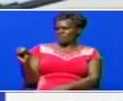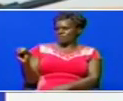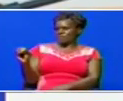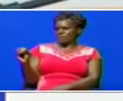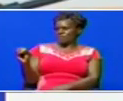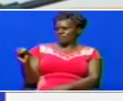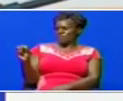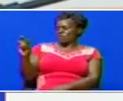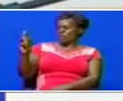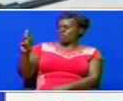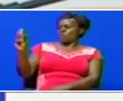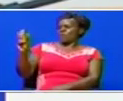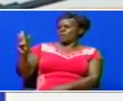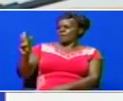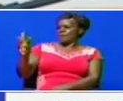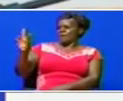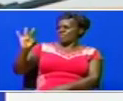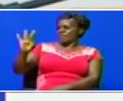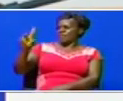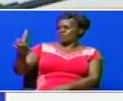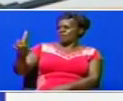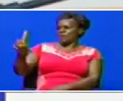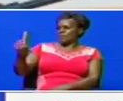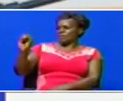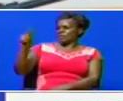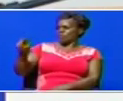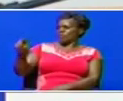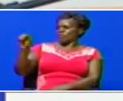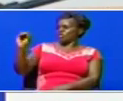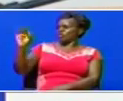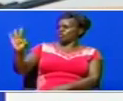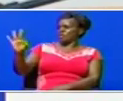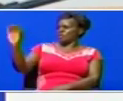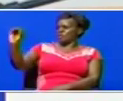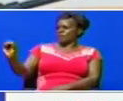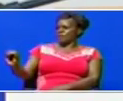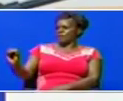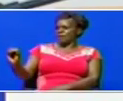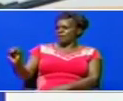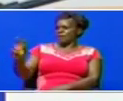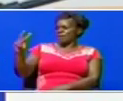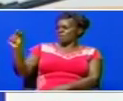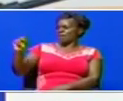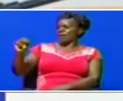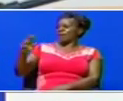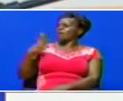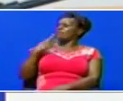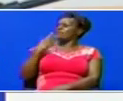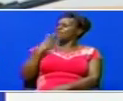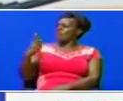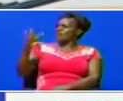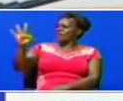Michael Wainaina, 31, 0.03%. Joseph Nyaga, 430,